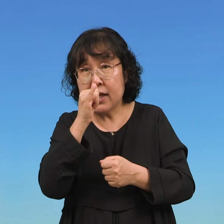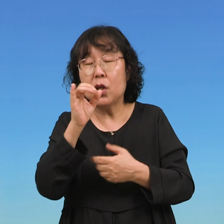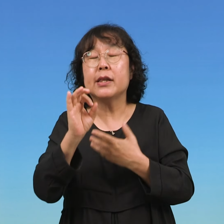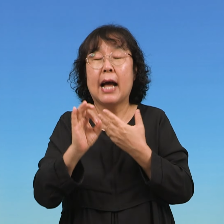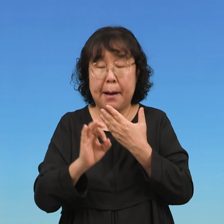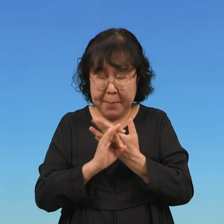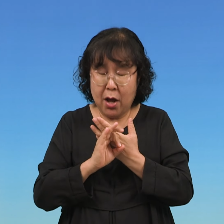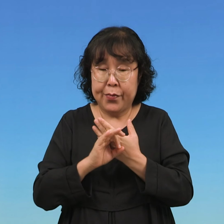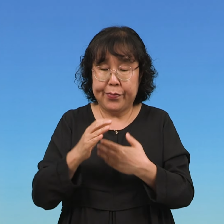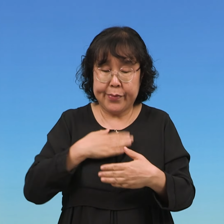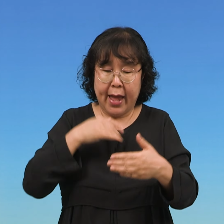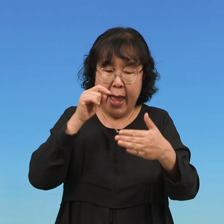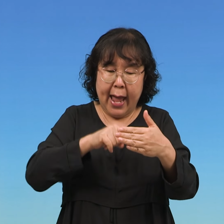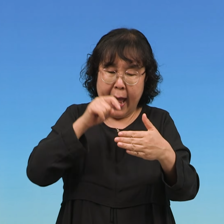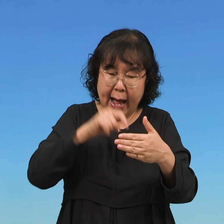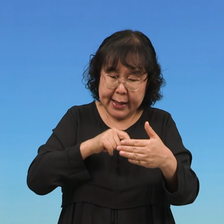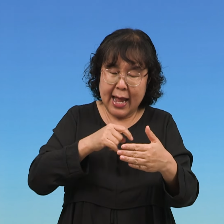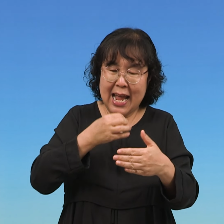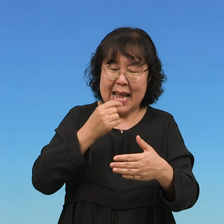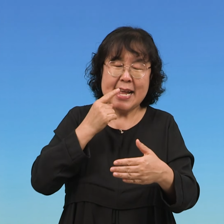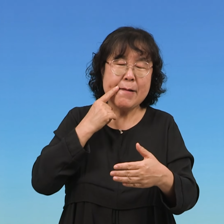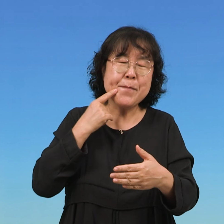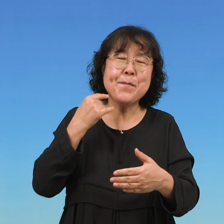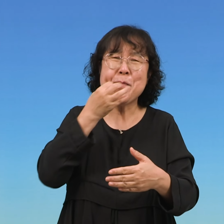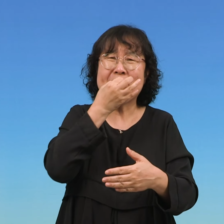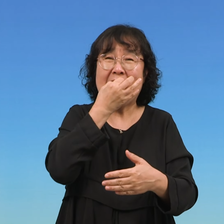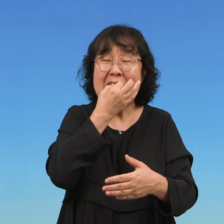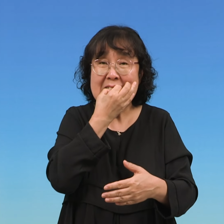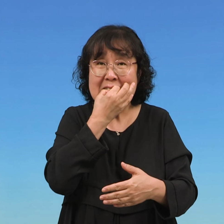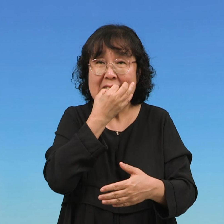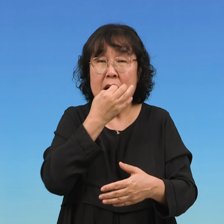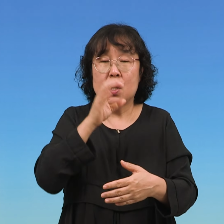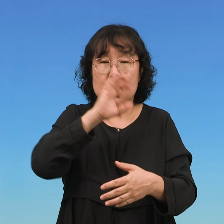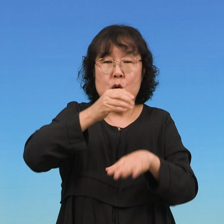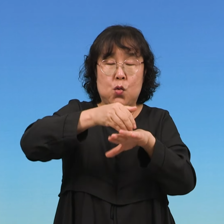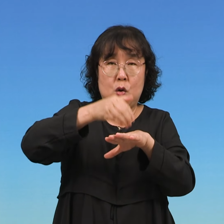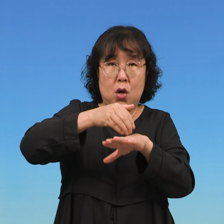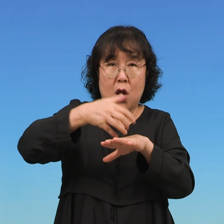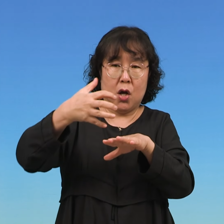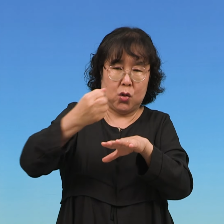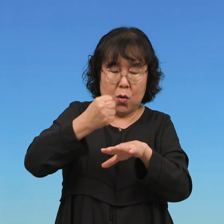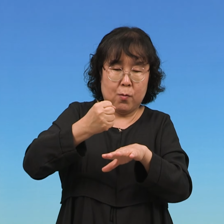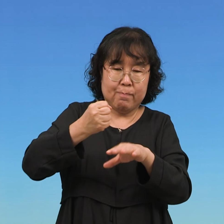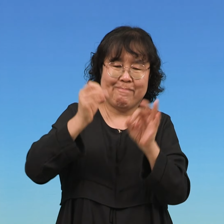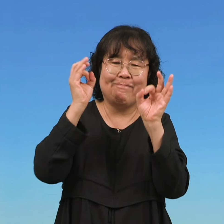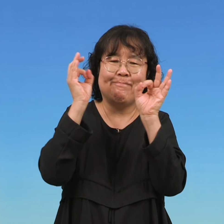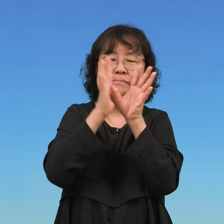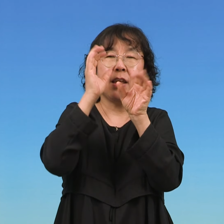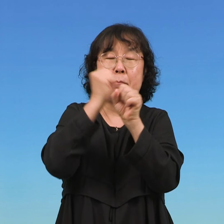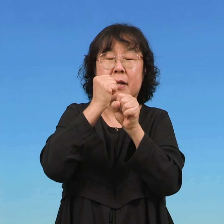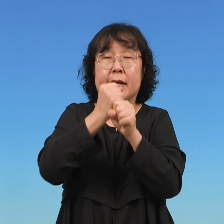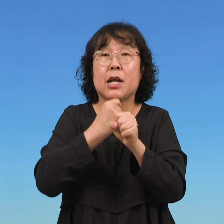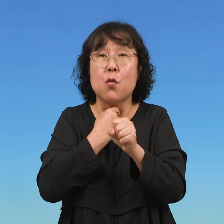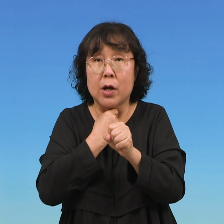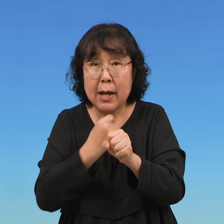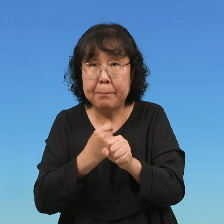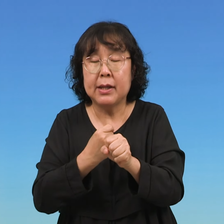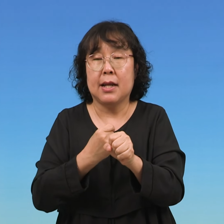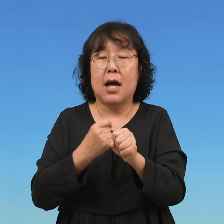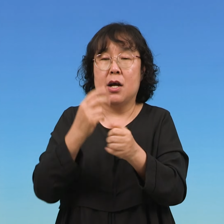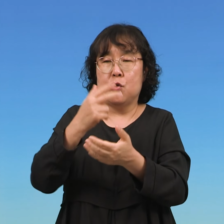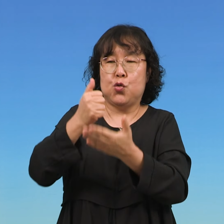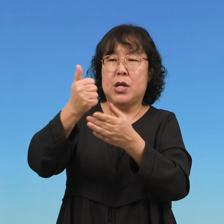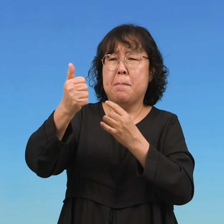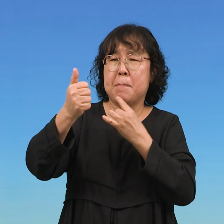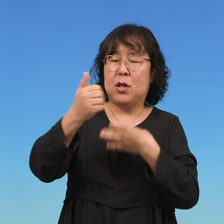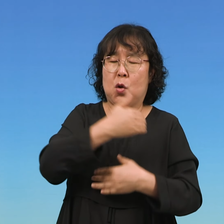아까 사도 바울처럼 훈련으로 제거하기 원하고요 있는 이것들이 힘을 쓰지 못하도록 주님 한 분만으로